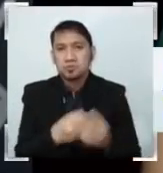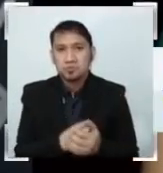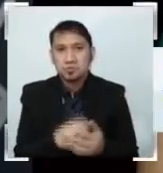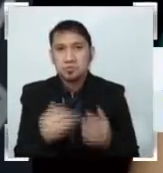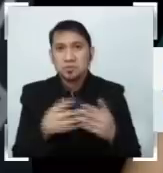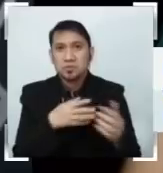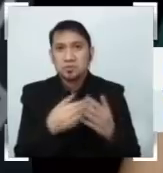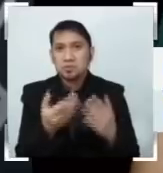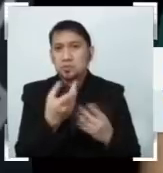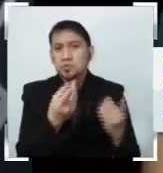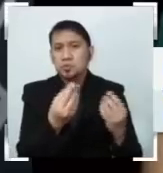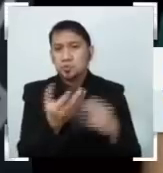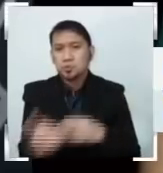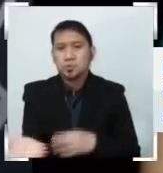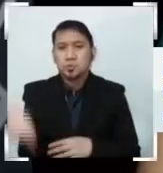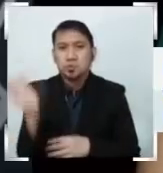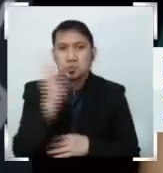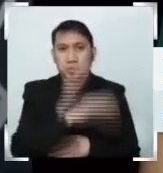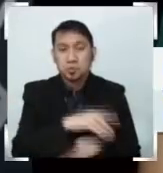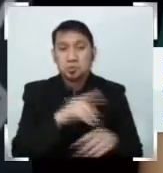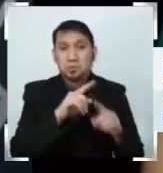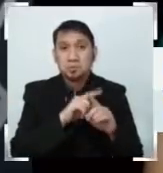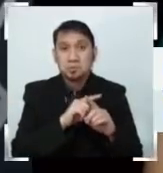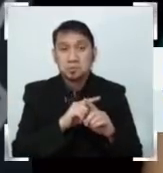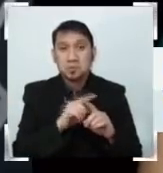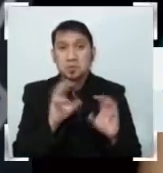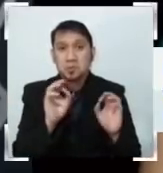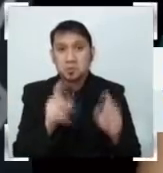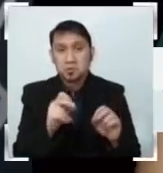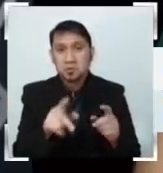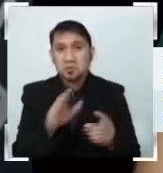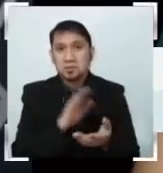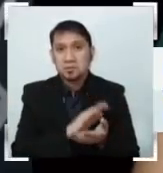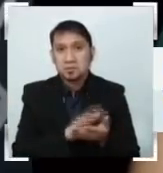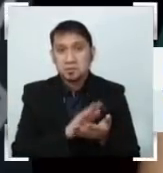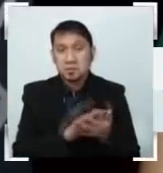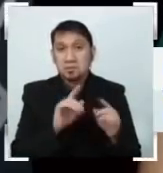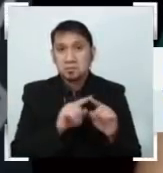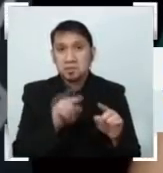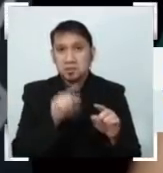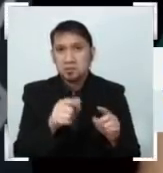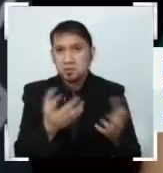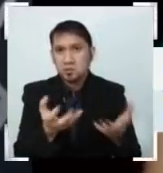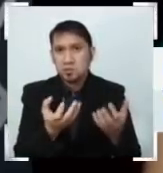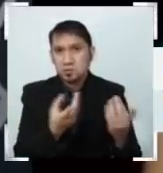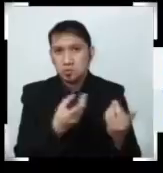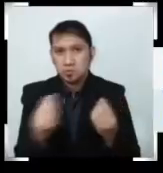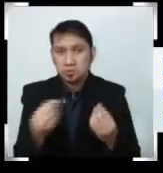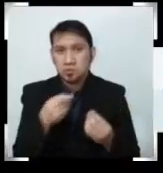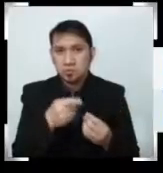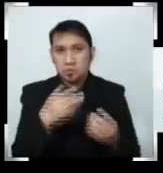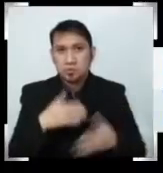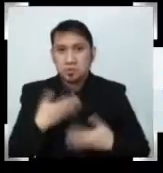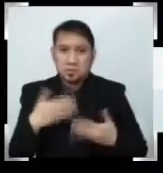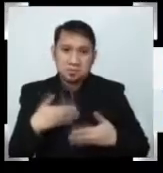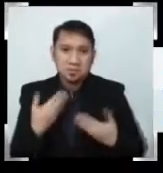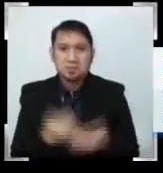dyan. Yung kalat, okay. Saka naayusin yan. Basta magawa mo yung gusto mo dyan kasi dyan ka masaya.